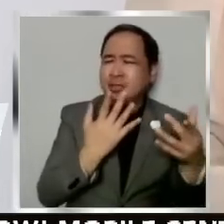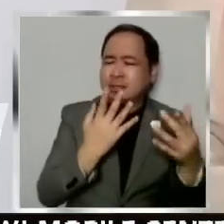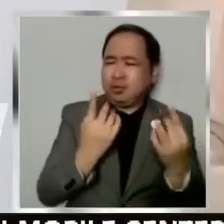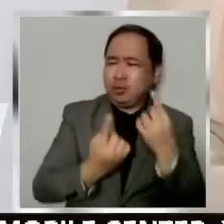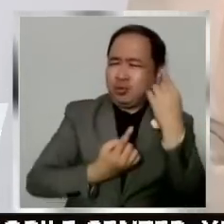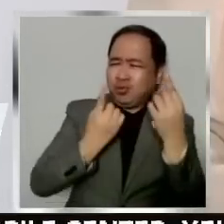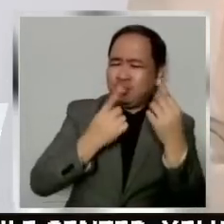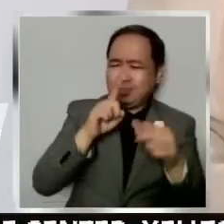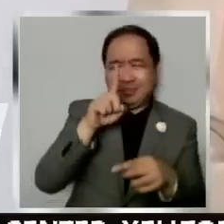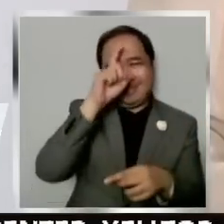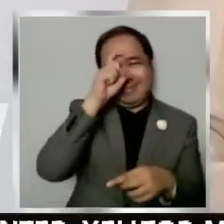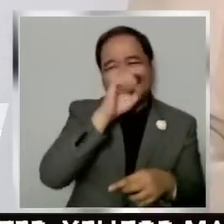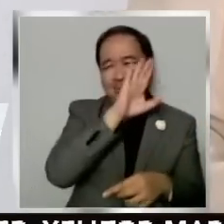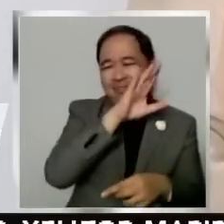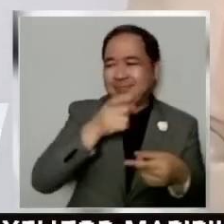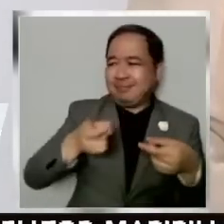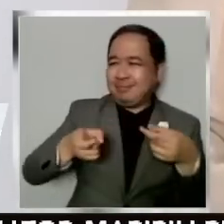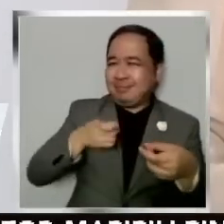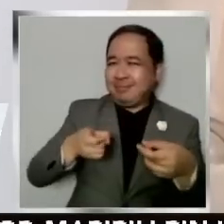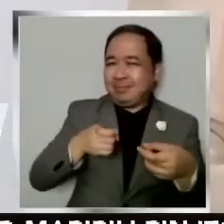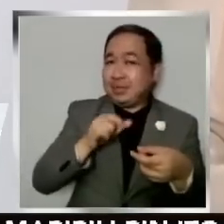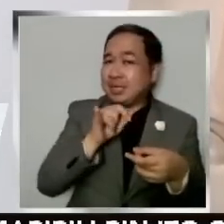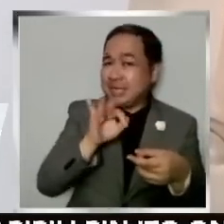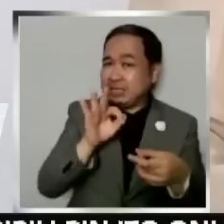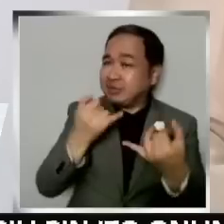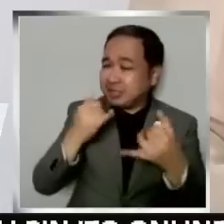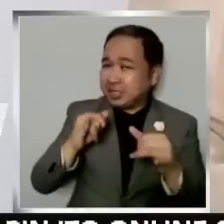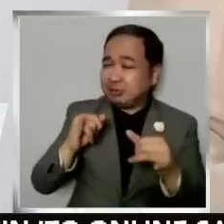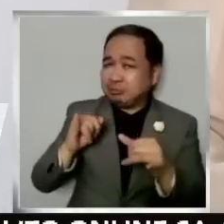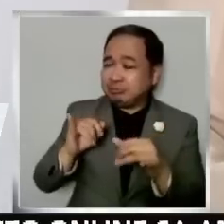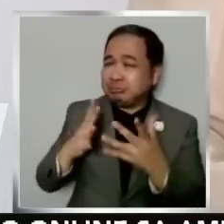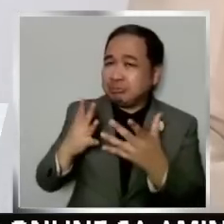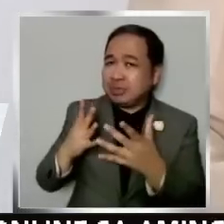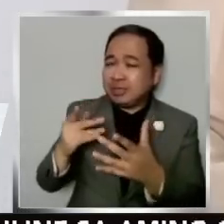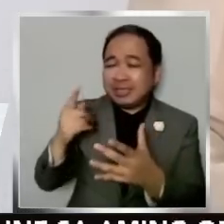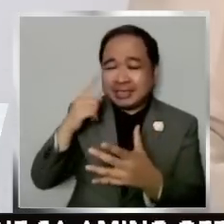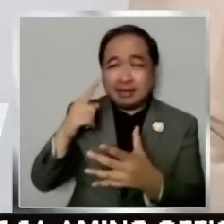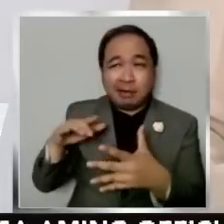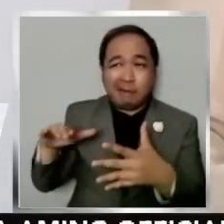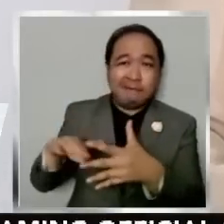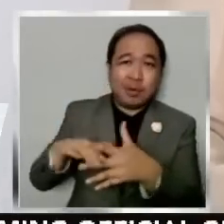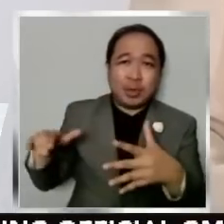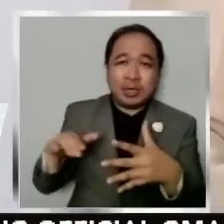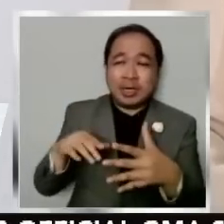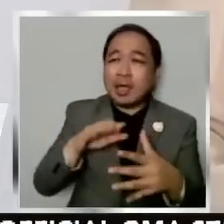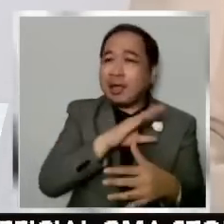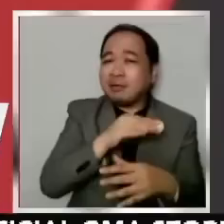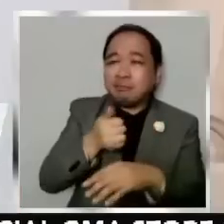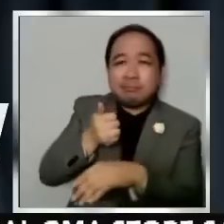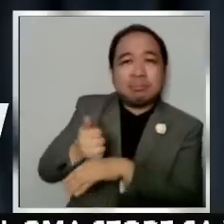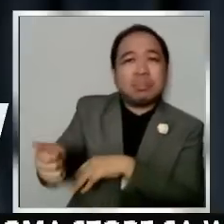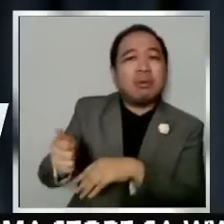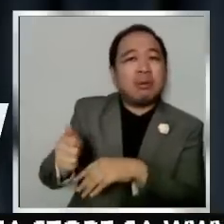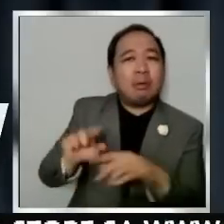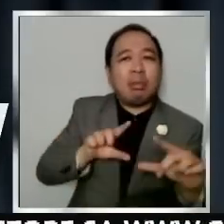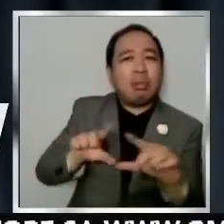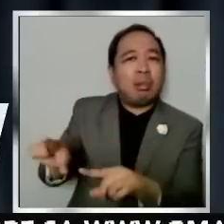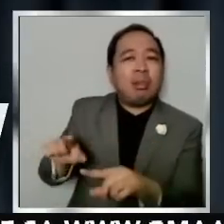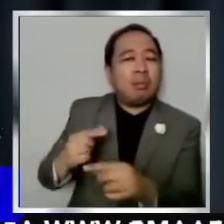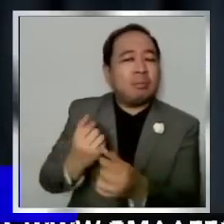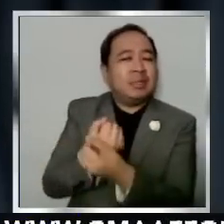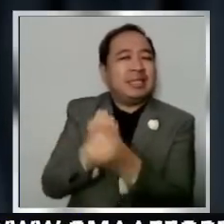the what we consider to be interference and practically attacks on the sovereignty of the Republic.